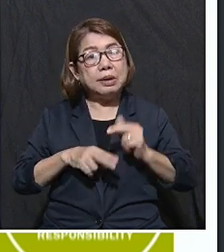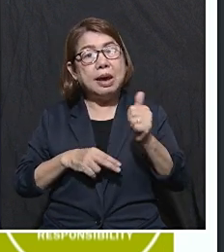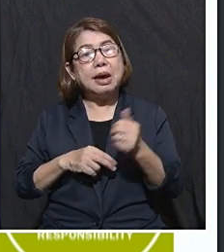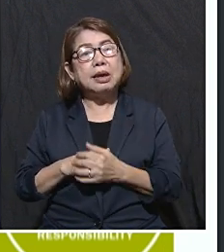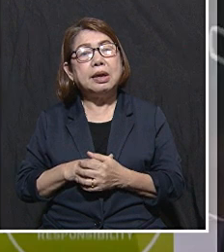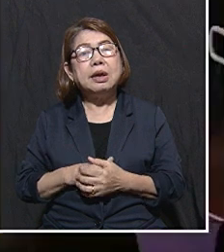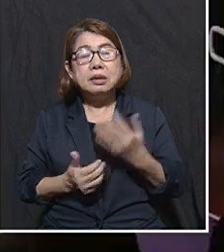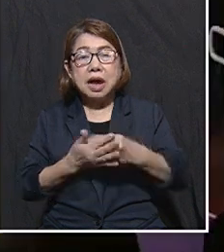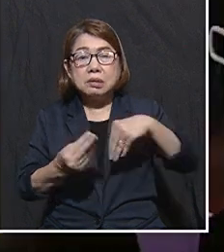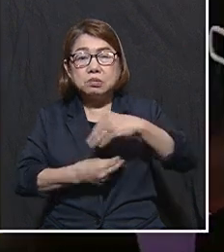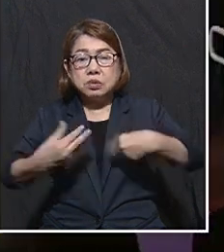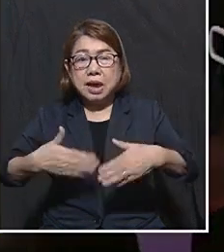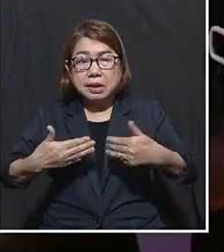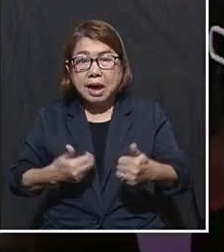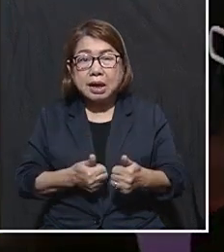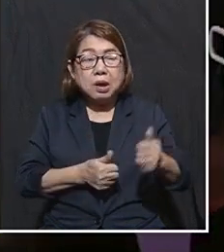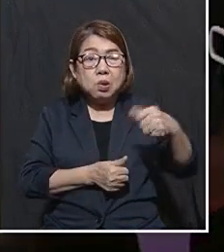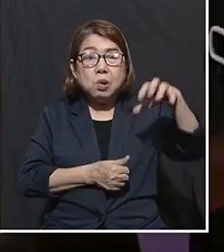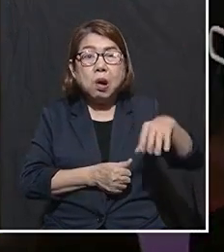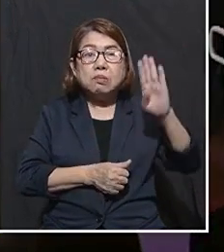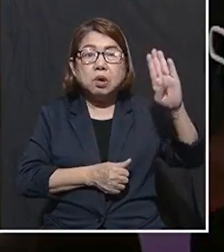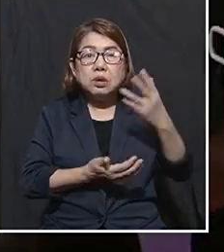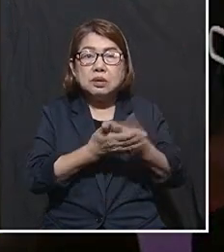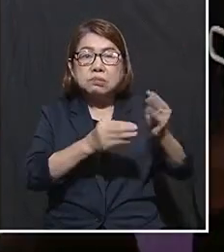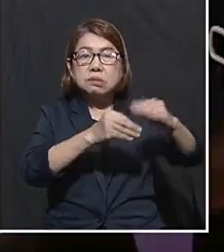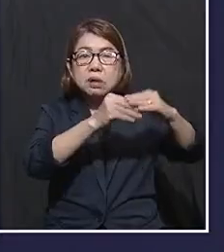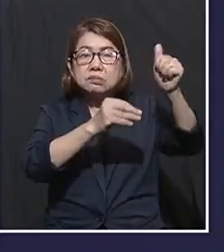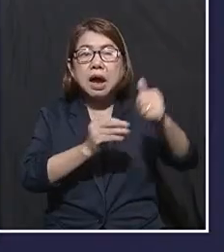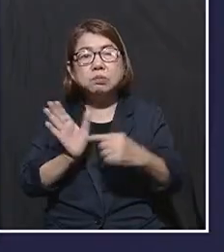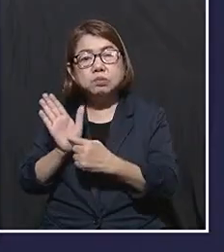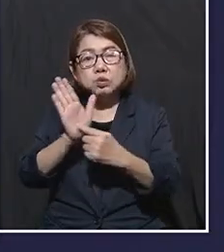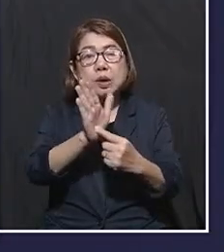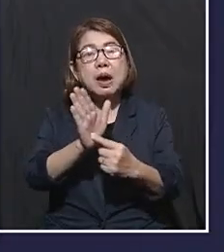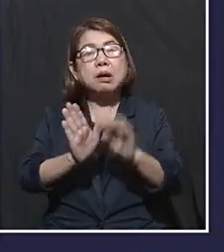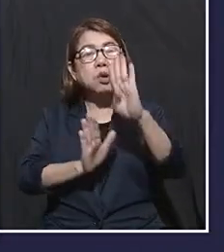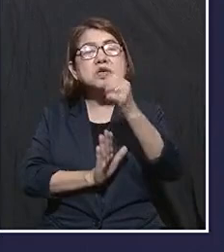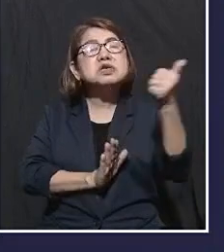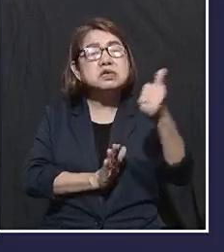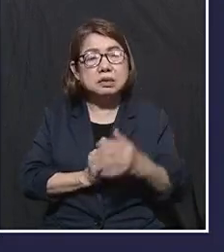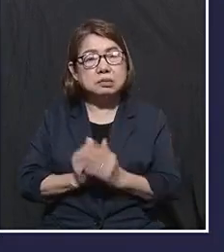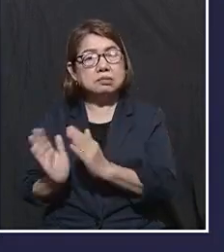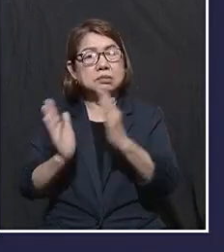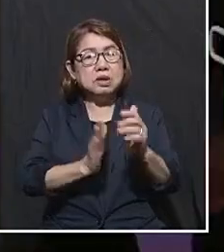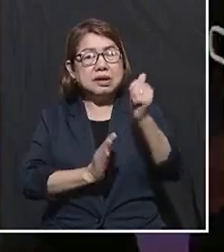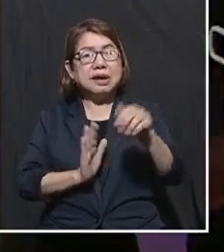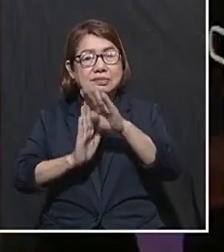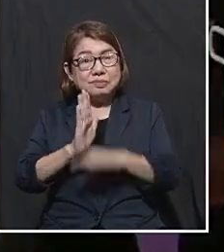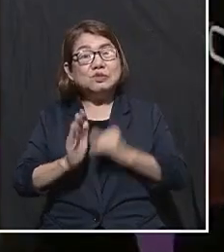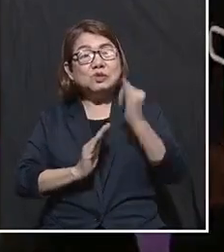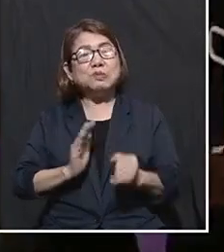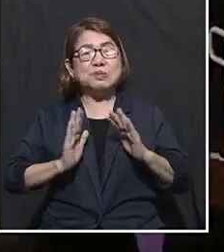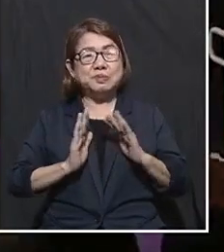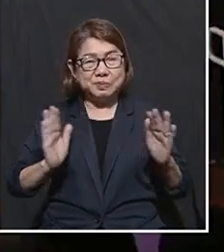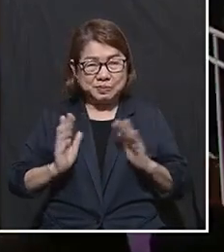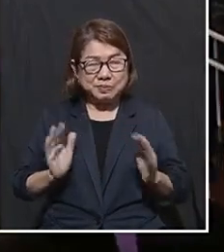ถึงสร้างรายได้เพิ่มให้กับองค์กรเป็นโมเดลให้กับสถานประกอบการอื่นในการที่จะทำนะครับขอบคุณครับ ขอบคุณ